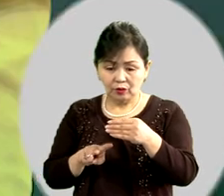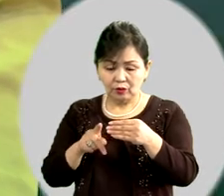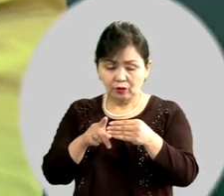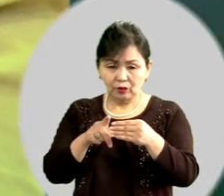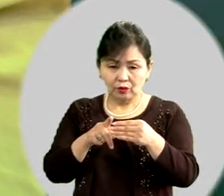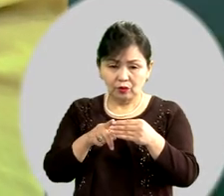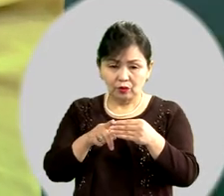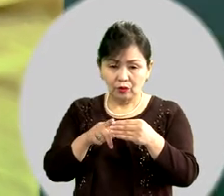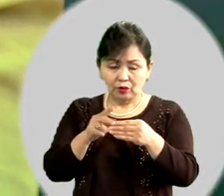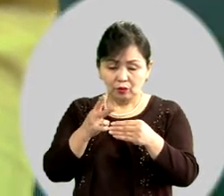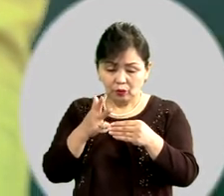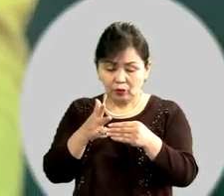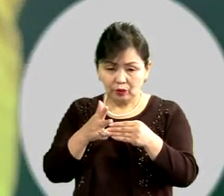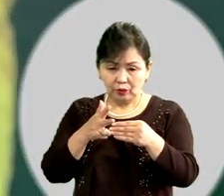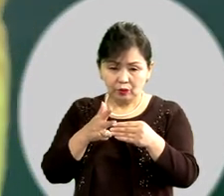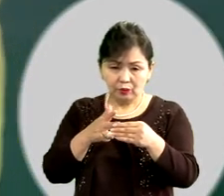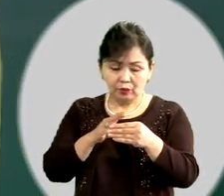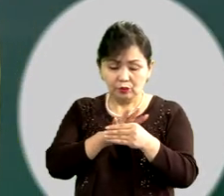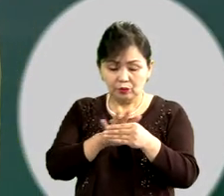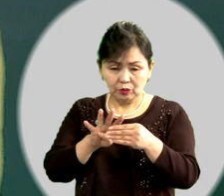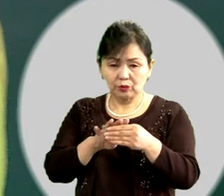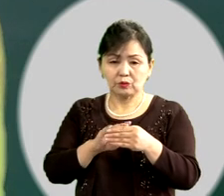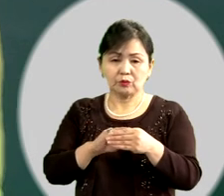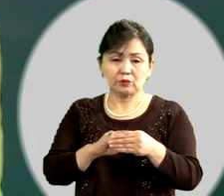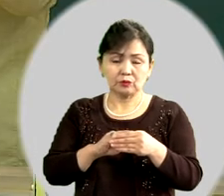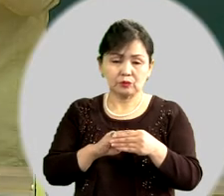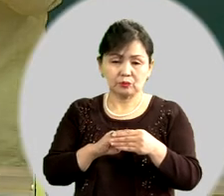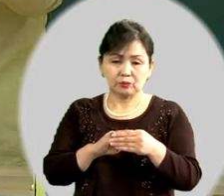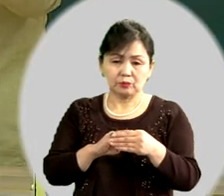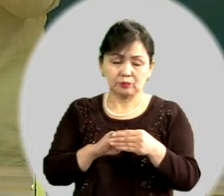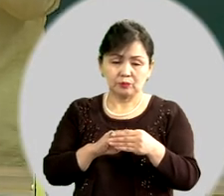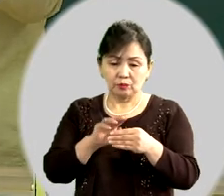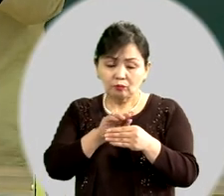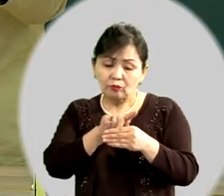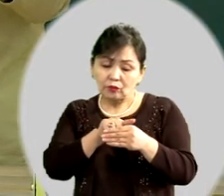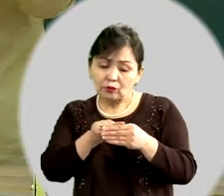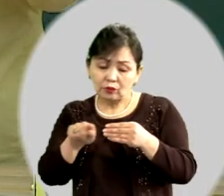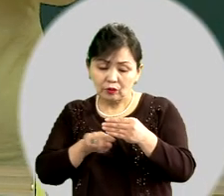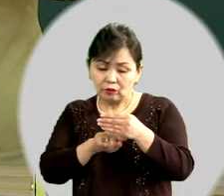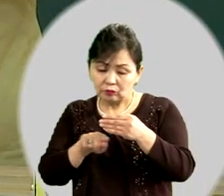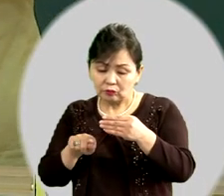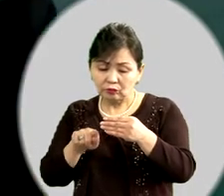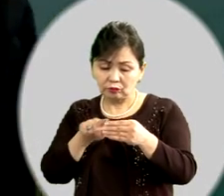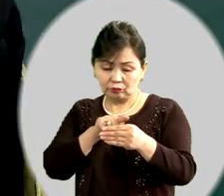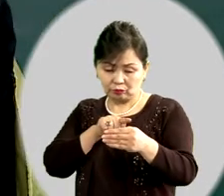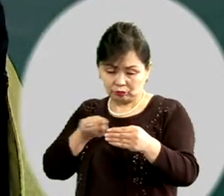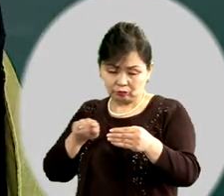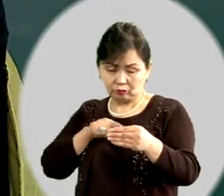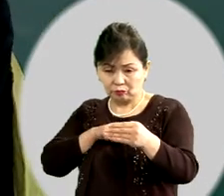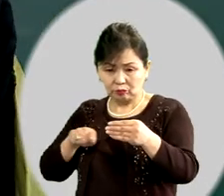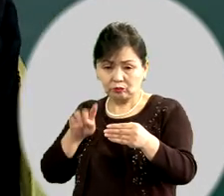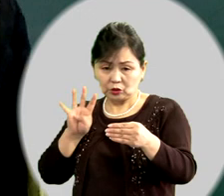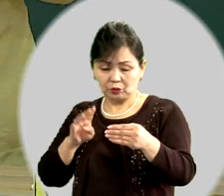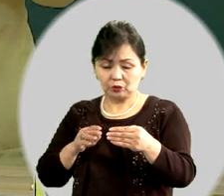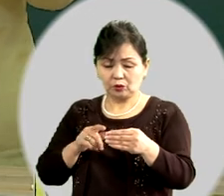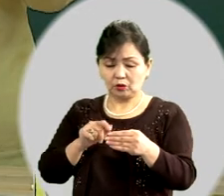дээрээ 3. 4. За, тэгвэл уртаашаа чиглэл 4 эремэг байна. Одоо өргөөш нь тоолъё.